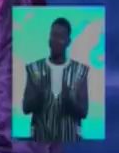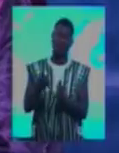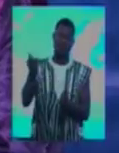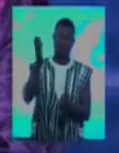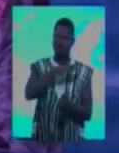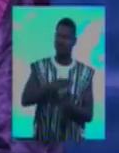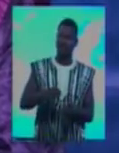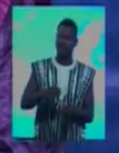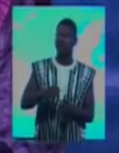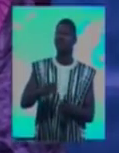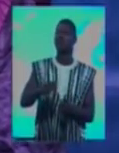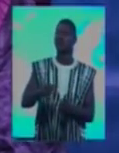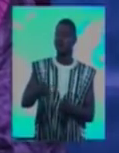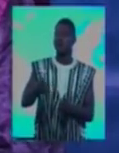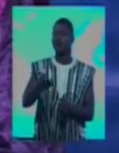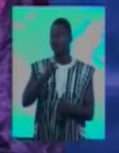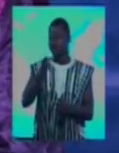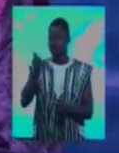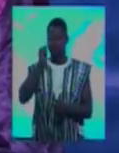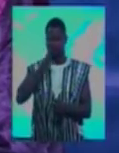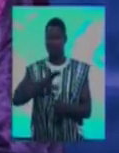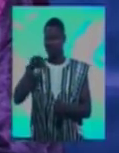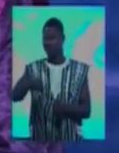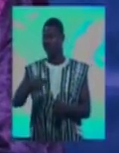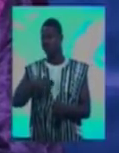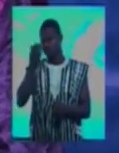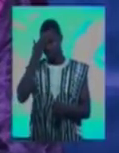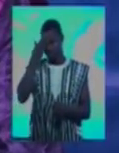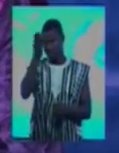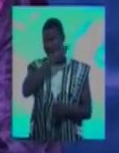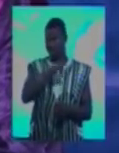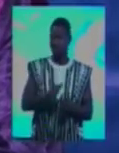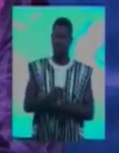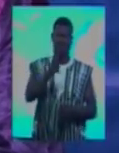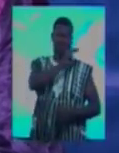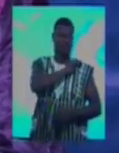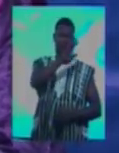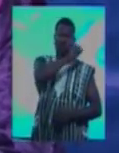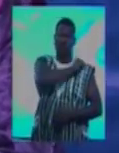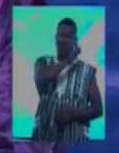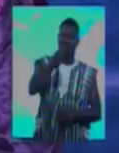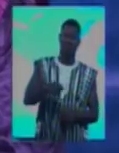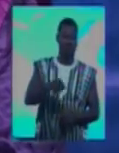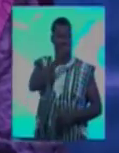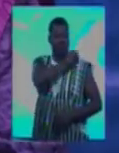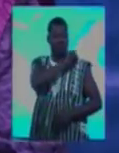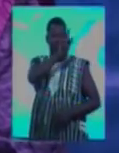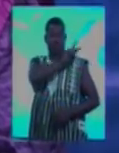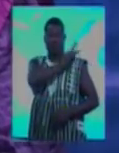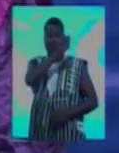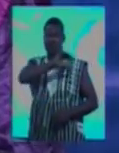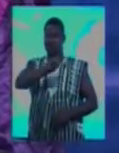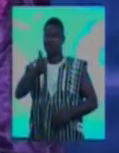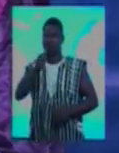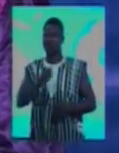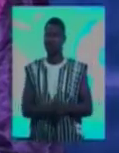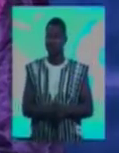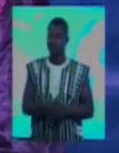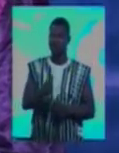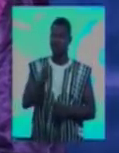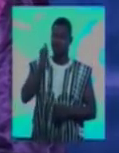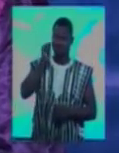connaissais, Bernadette Daoussanou, Sophie Aïdikam, et d'autres, Angelina Ki, et d'autres,